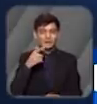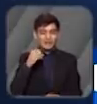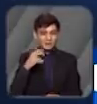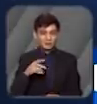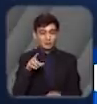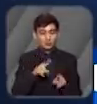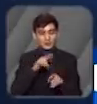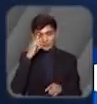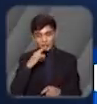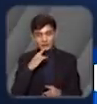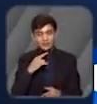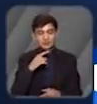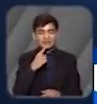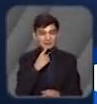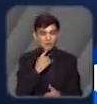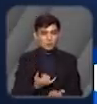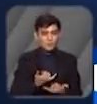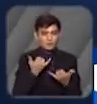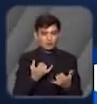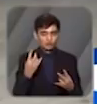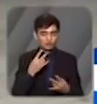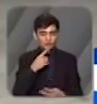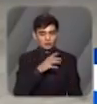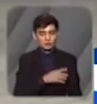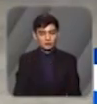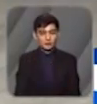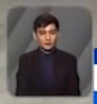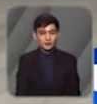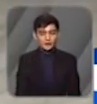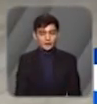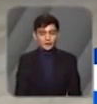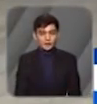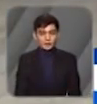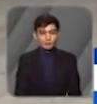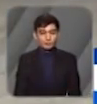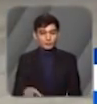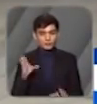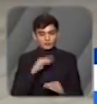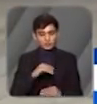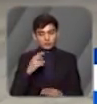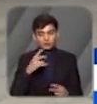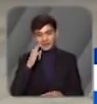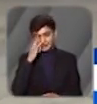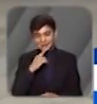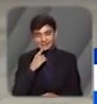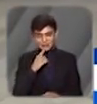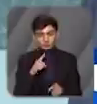тіліне құрметпен қарау керектігін айтты. Проявлять уважение, в том числе и к казахскому языку.